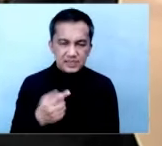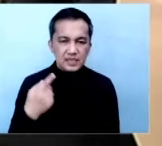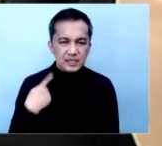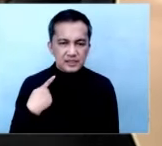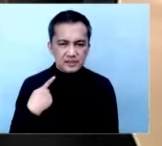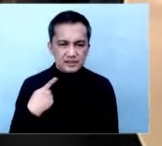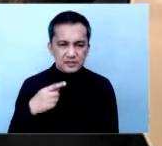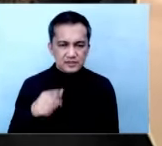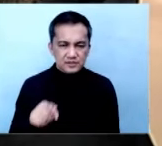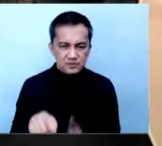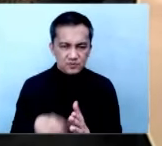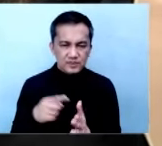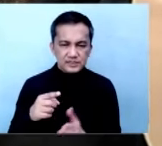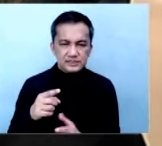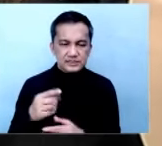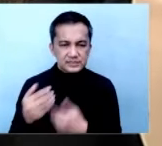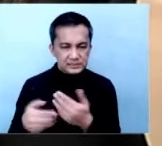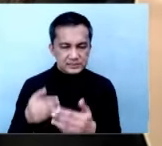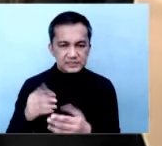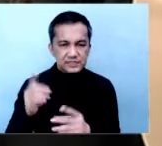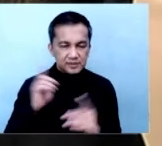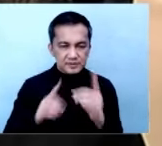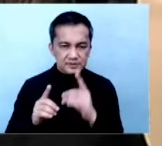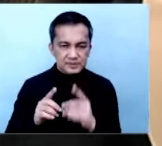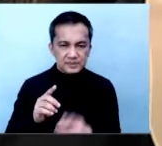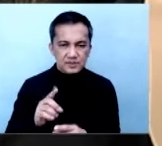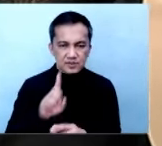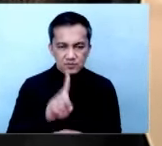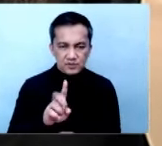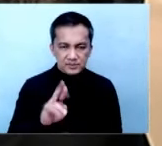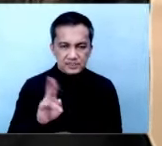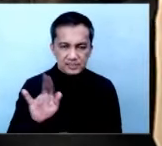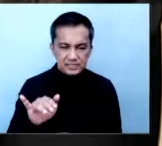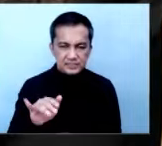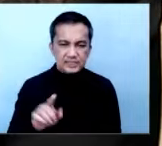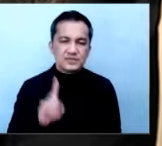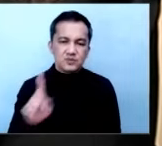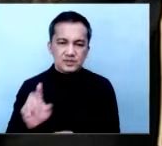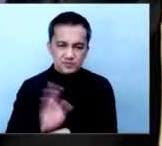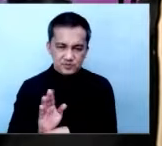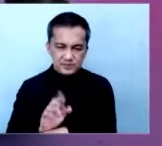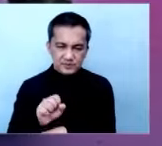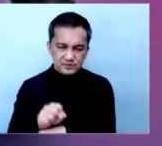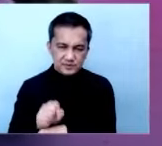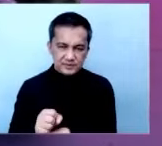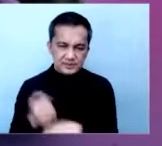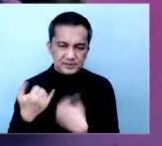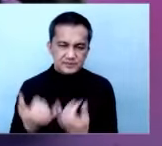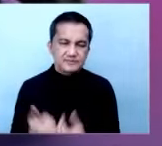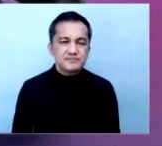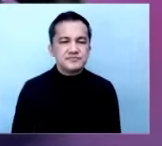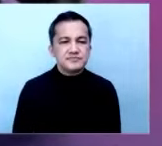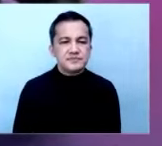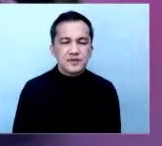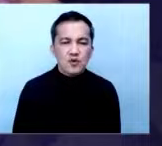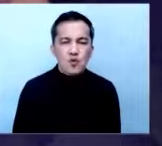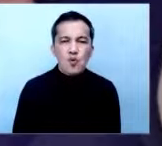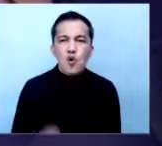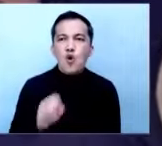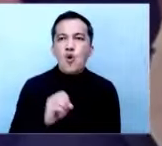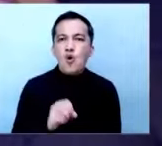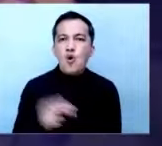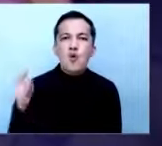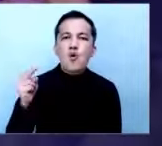one series, one reality show, and one movie that I'm working on right now. Oh, wow!